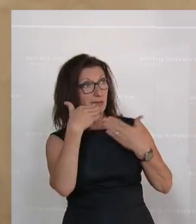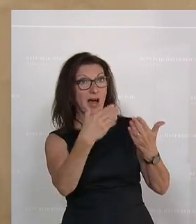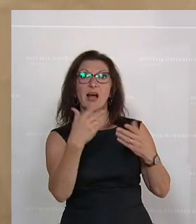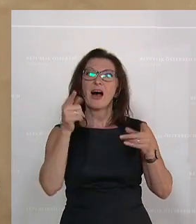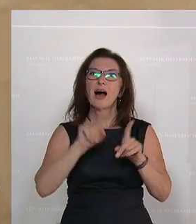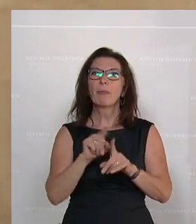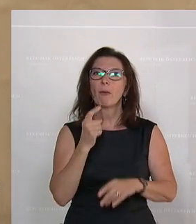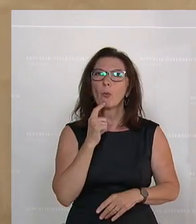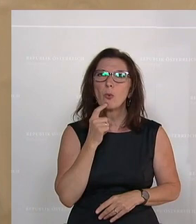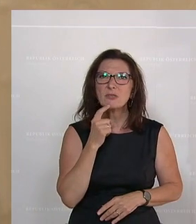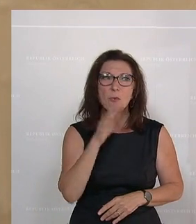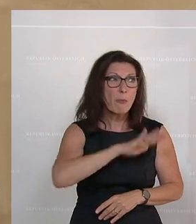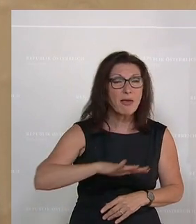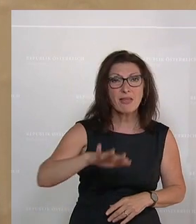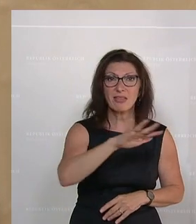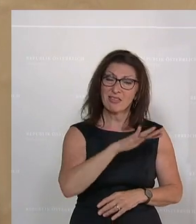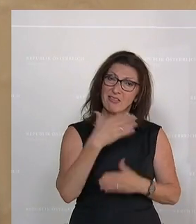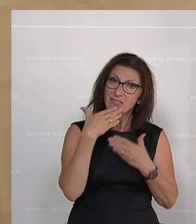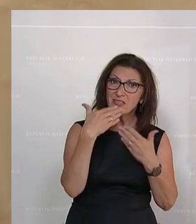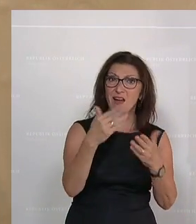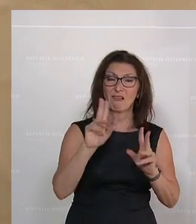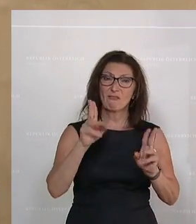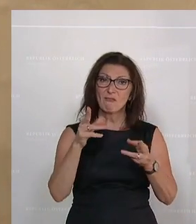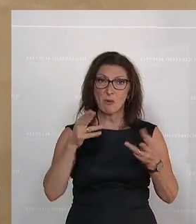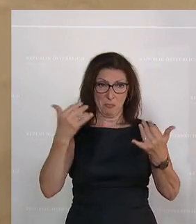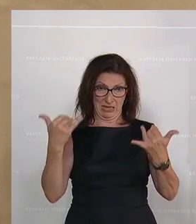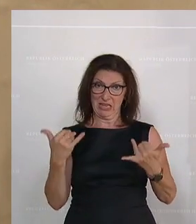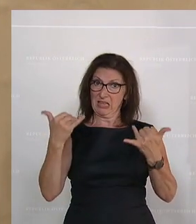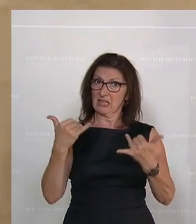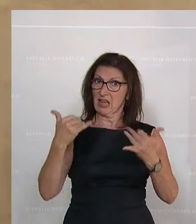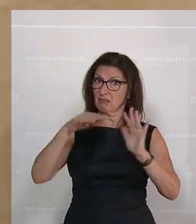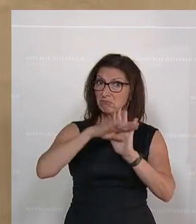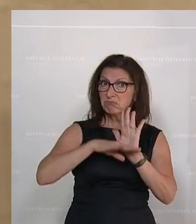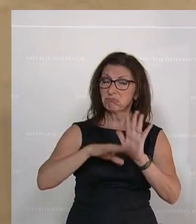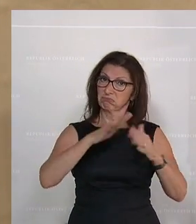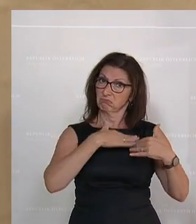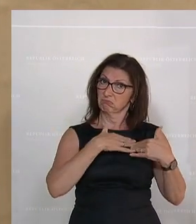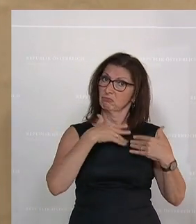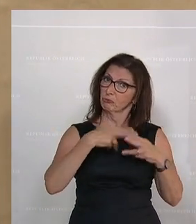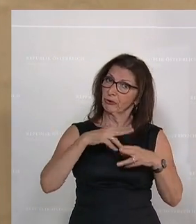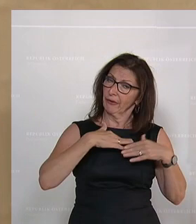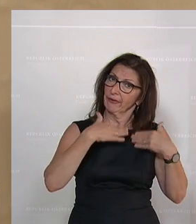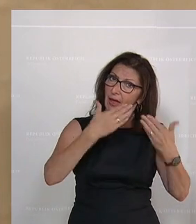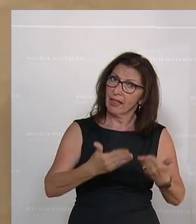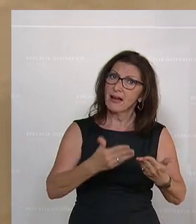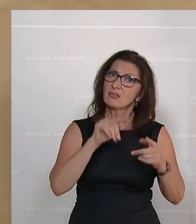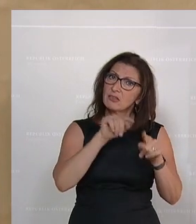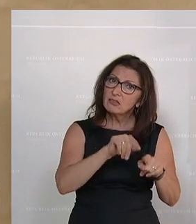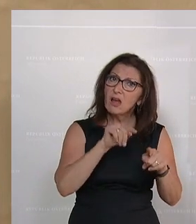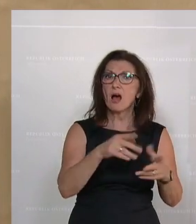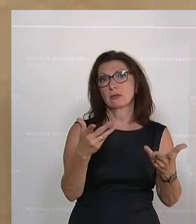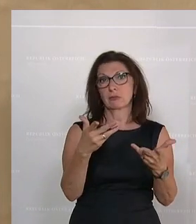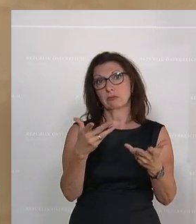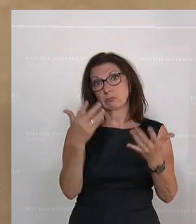konsumentinnen und konsumenten weil dieses entlastungspaket ist ein garant dafür dass es auch in zukunft in österreich lebensmittel